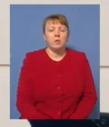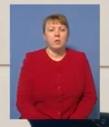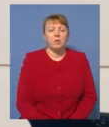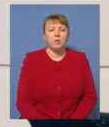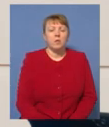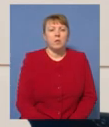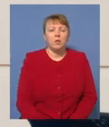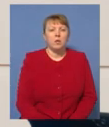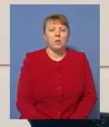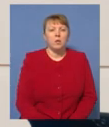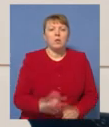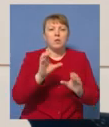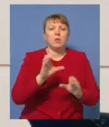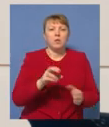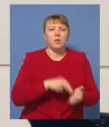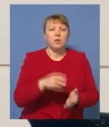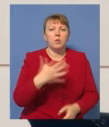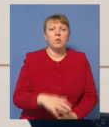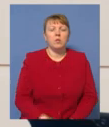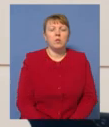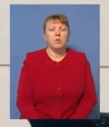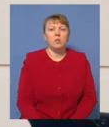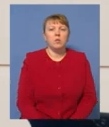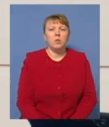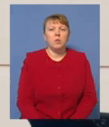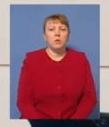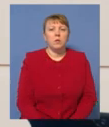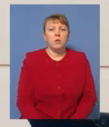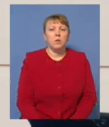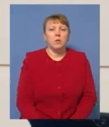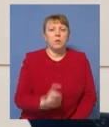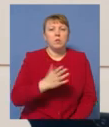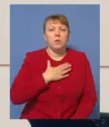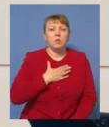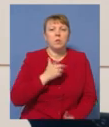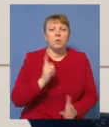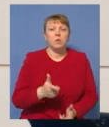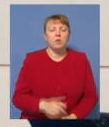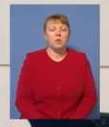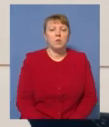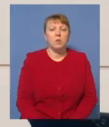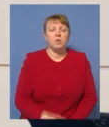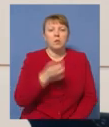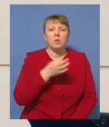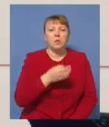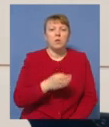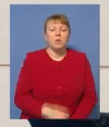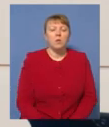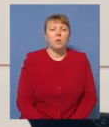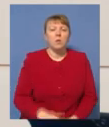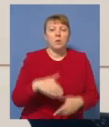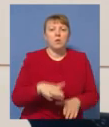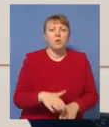из процессуального законодательства ушла. Да. И без нашего согласования, я как я говорю, ключевые процессуальные